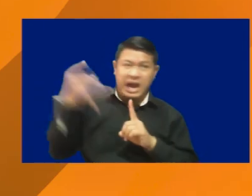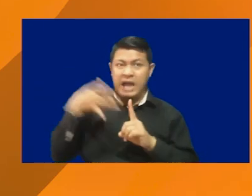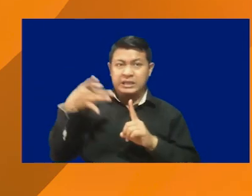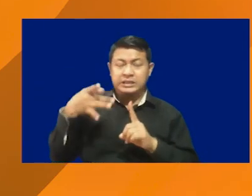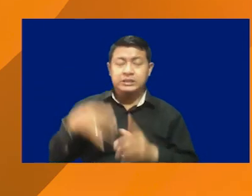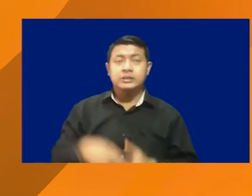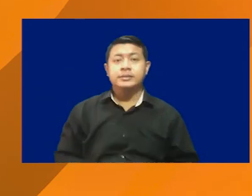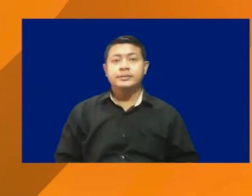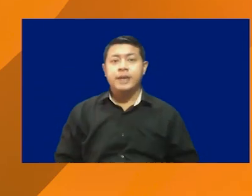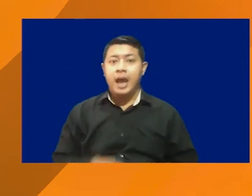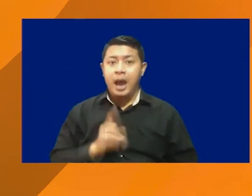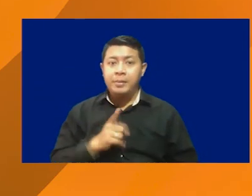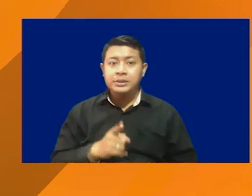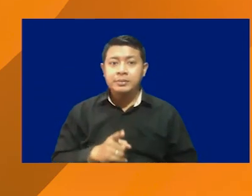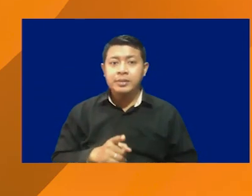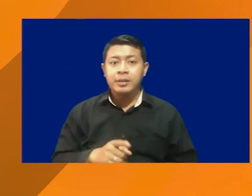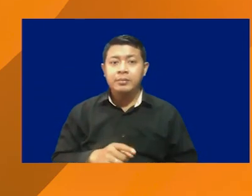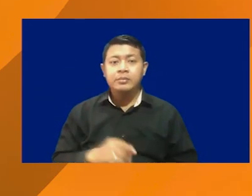keras.